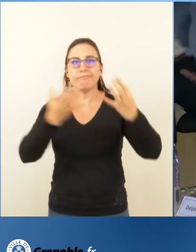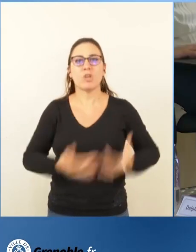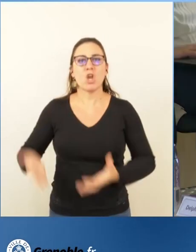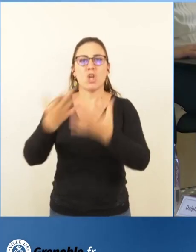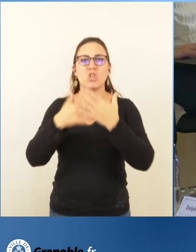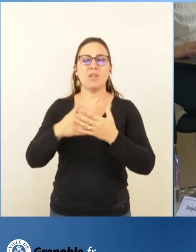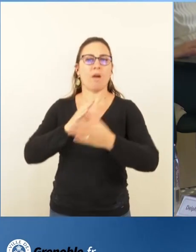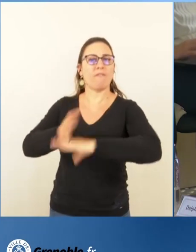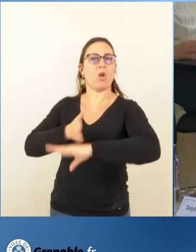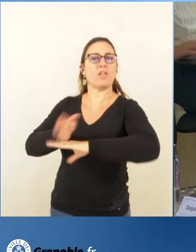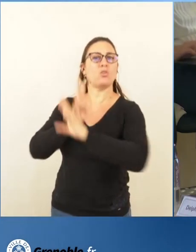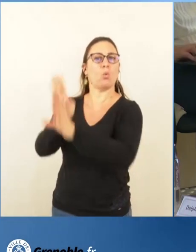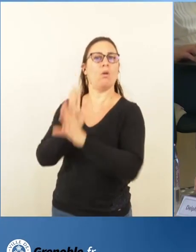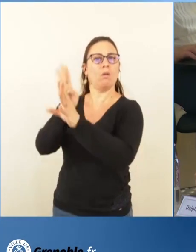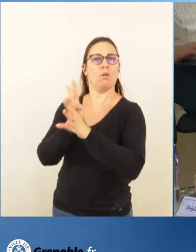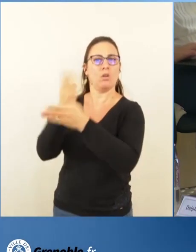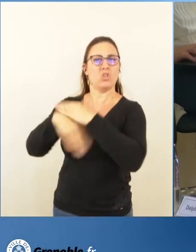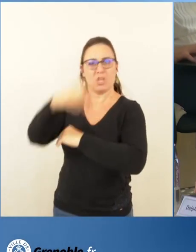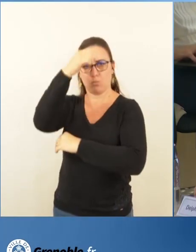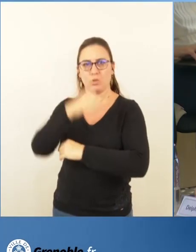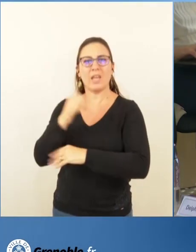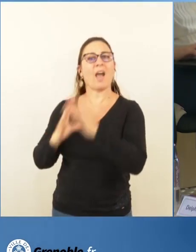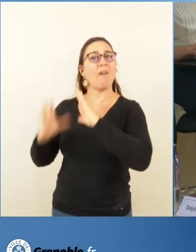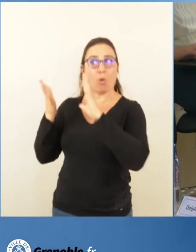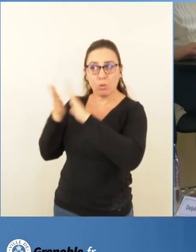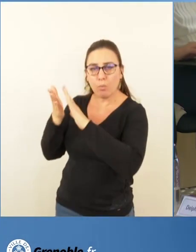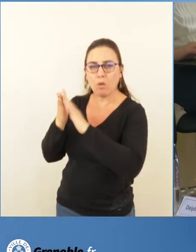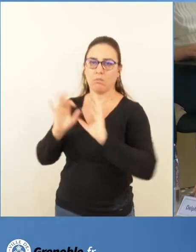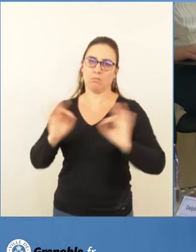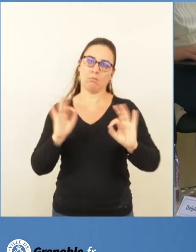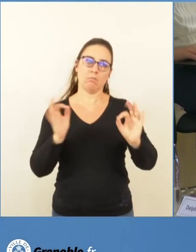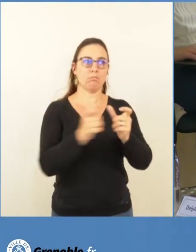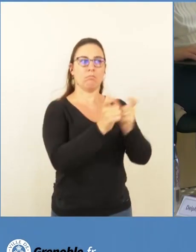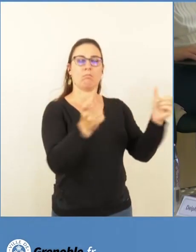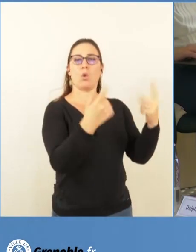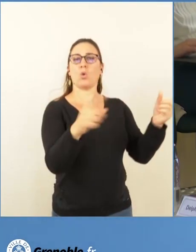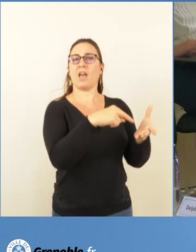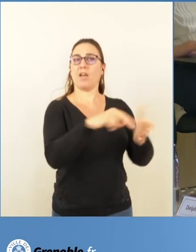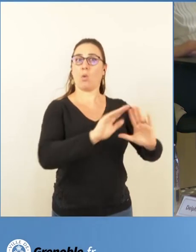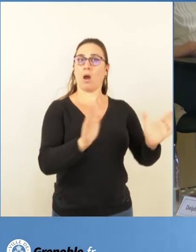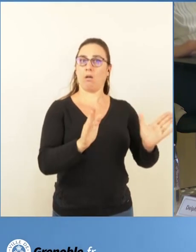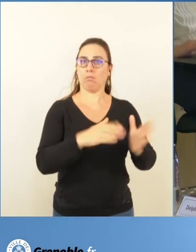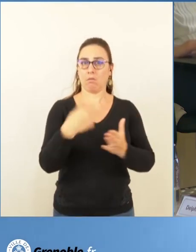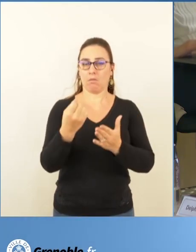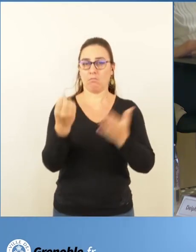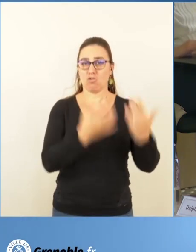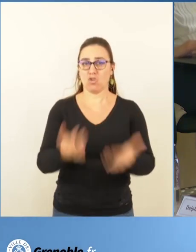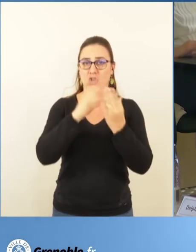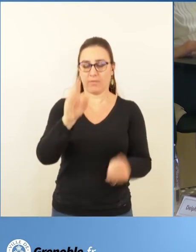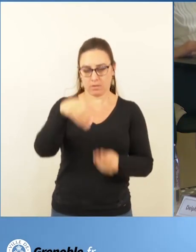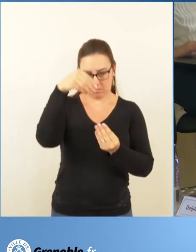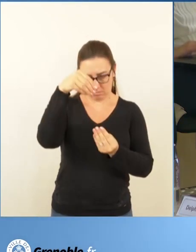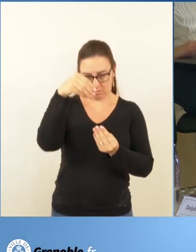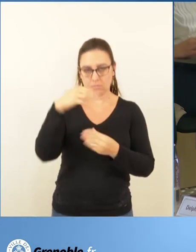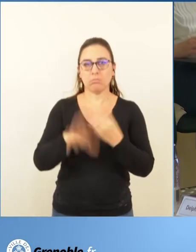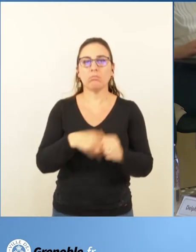fréquentation des musées comme ça avait été demandé il n'y a que le conservatoire et en plus les chiffres que l'on nous donne ne date que